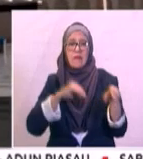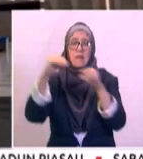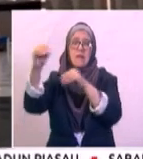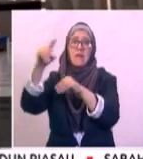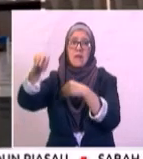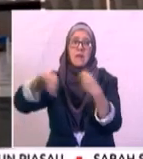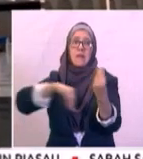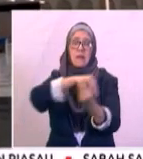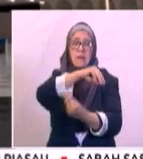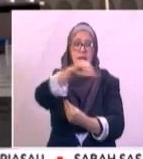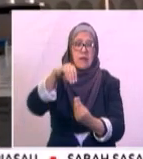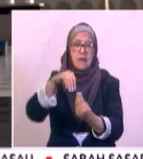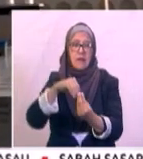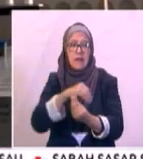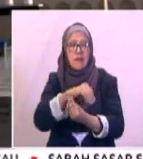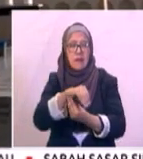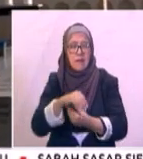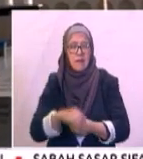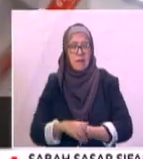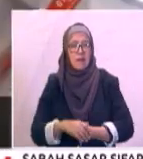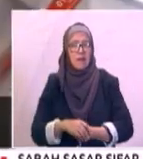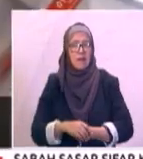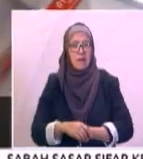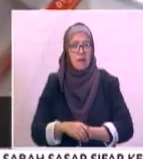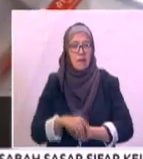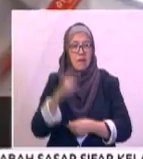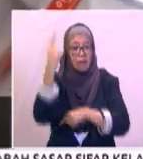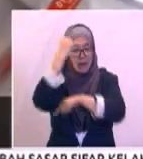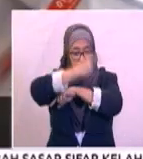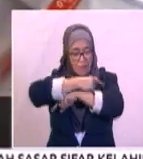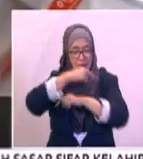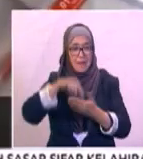di Raudah. Hari ini saya pergi pula ke